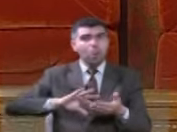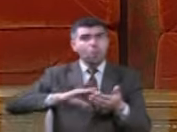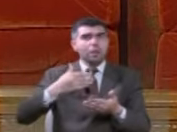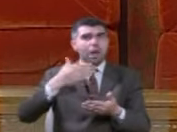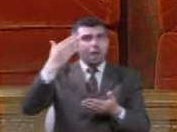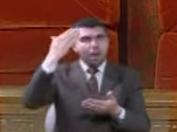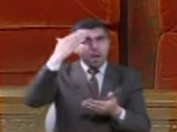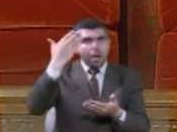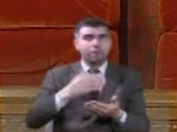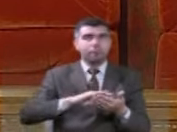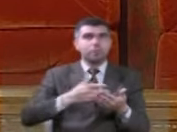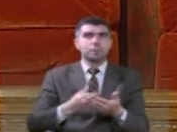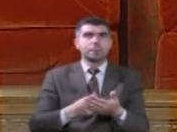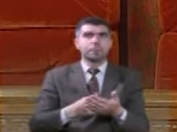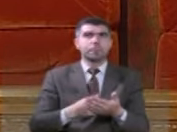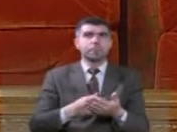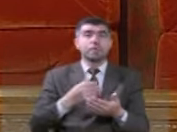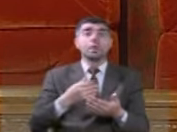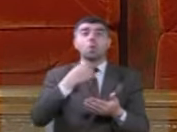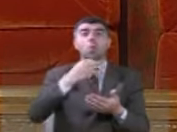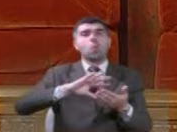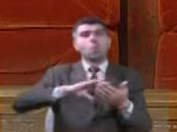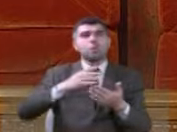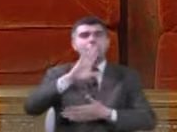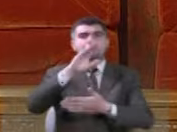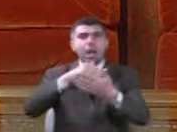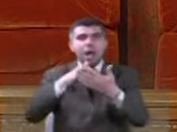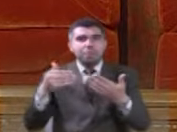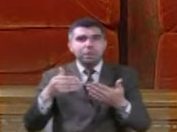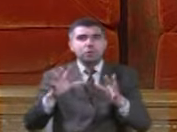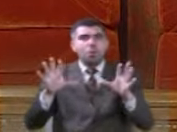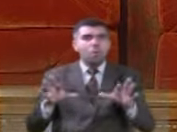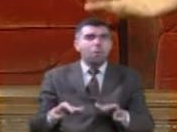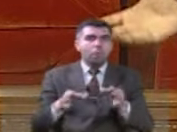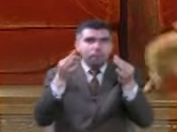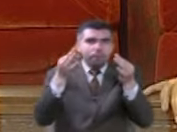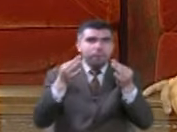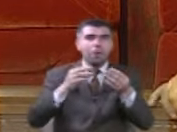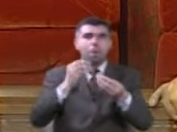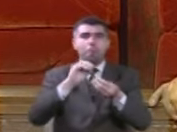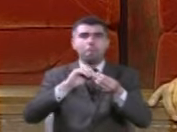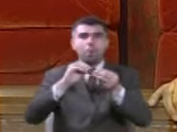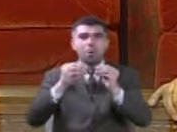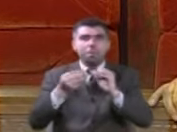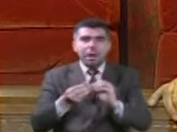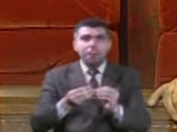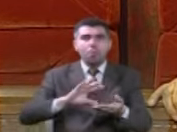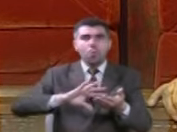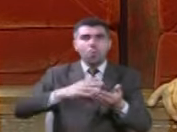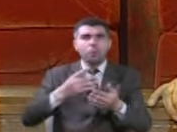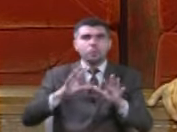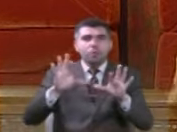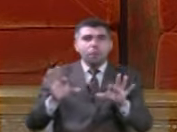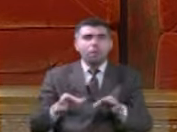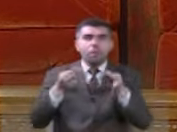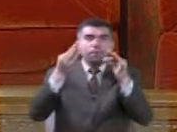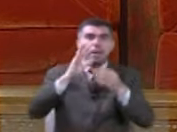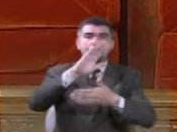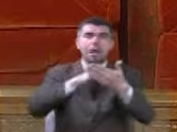شاهدين، كنمشيو كنوضعوا شنو هي الحاجيات، كنوضعوا شنو هي الإمكانيات المتوفرة، وعلى ضوءها كنحاولوا نبرمجوا بطبيعة